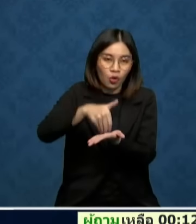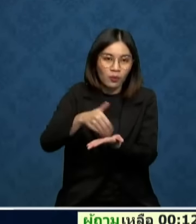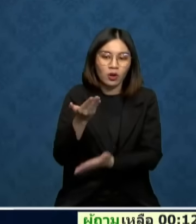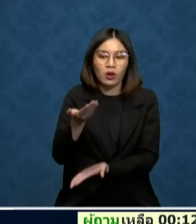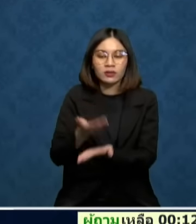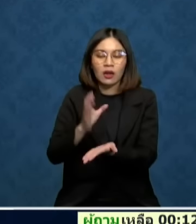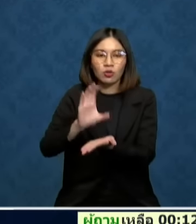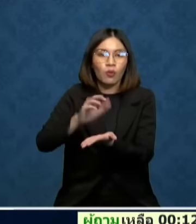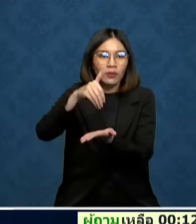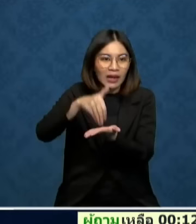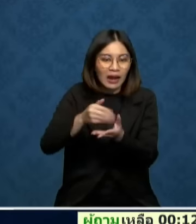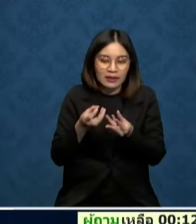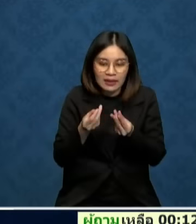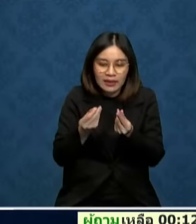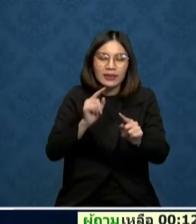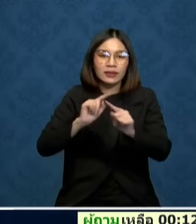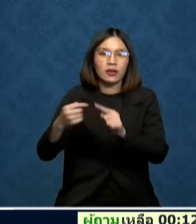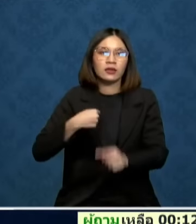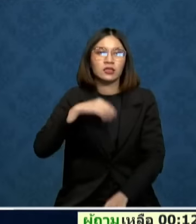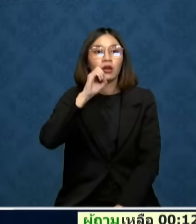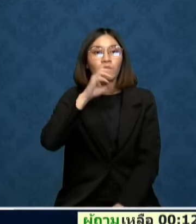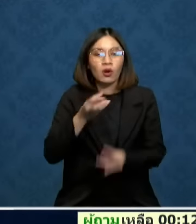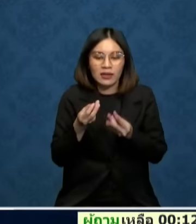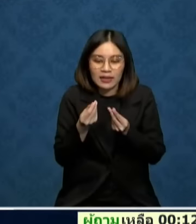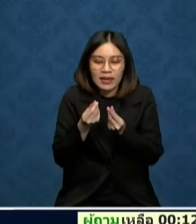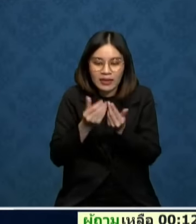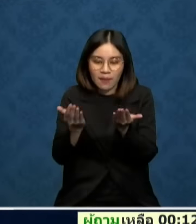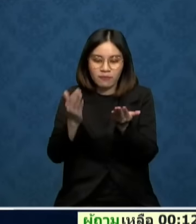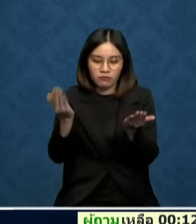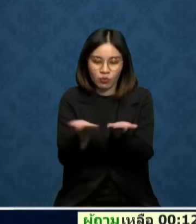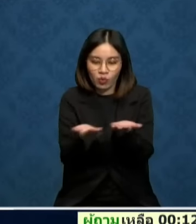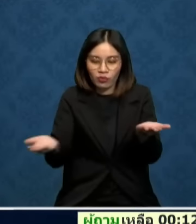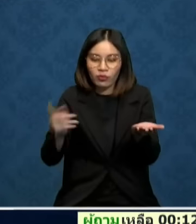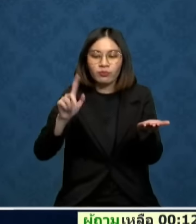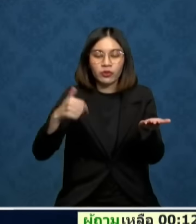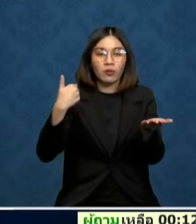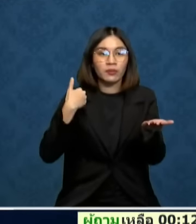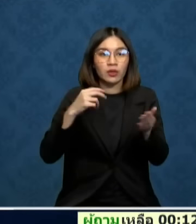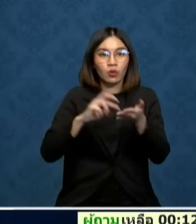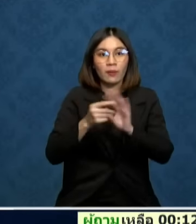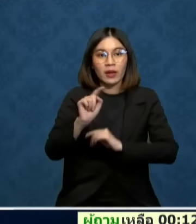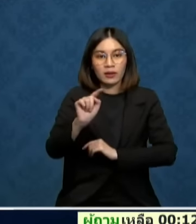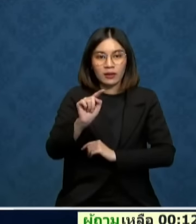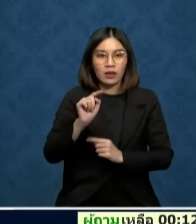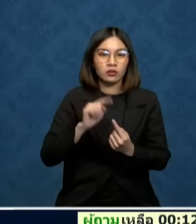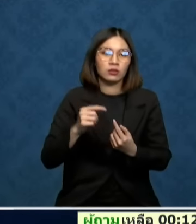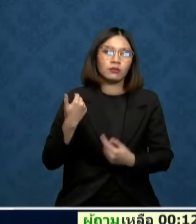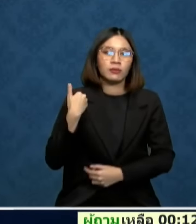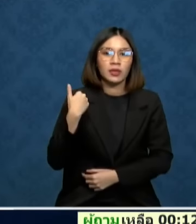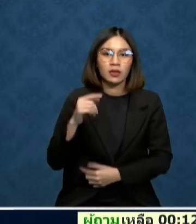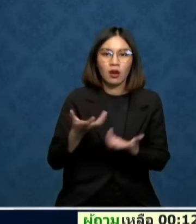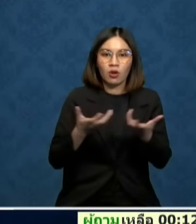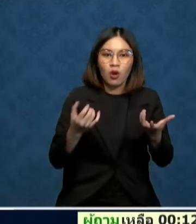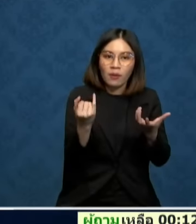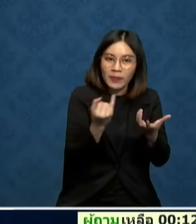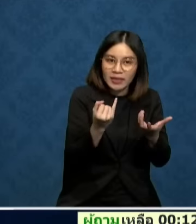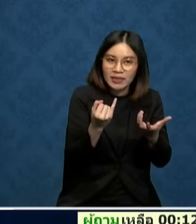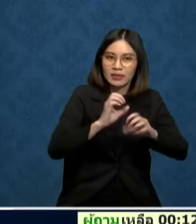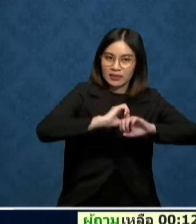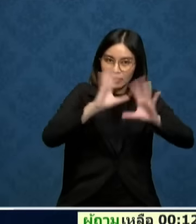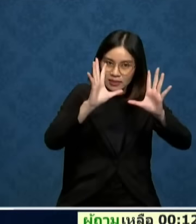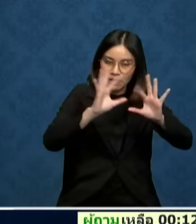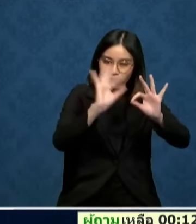งบกลางเนี่ยรายละเอียดที่ที่ฉันบอกว่าต้องใช้รายละเอียดประกอบมากพอสมควรก็คือว่า1ต้องมีปริมาณของเสียที่ค่อนข้างที่ชัดเ